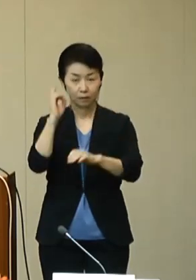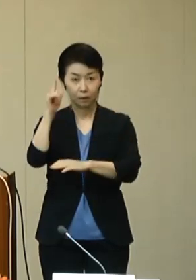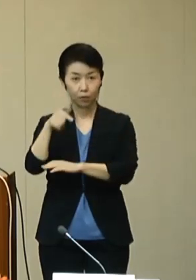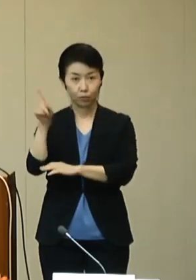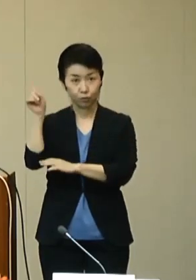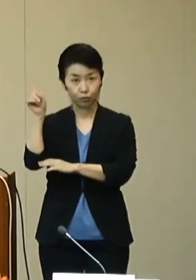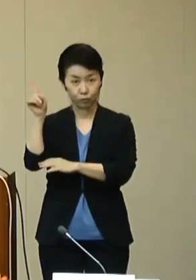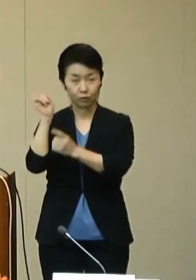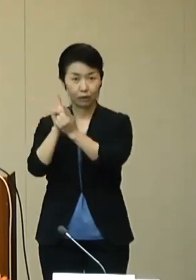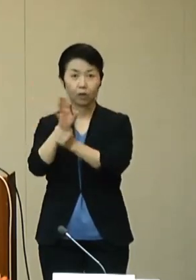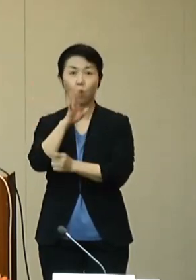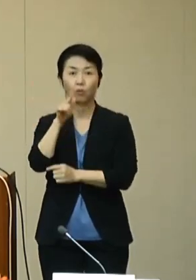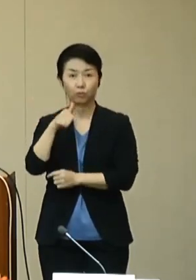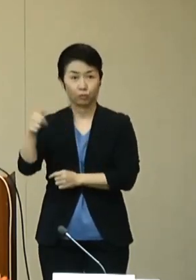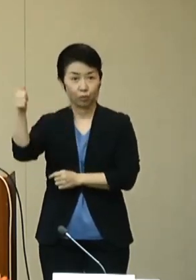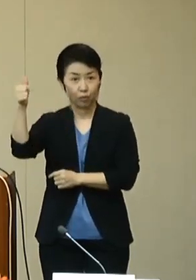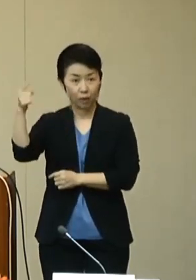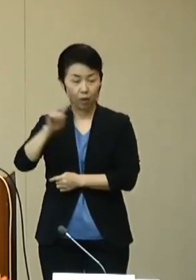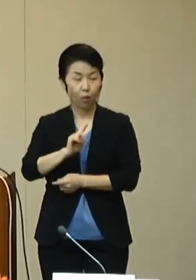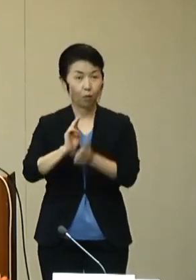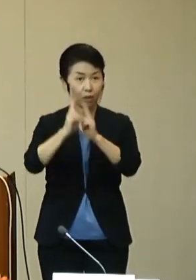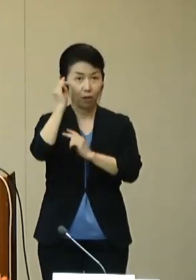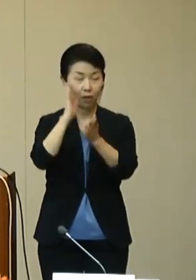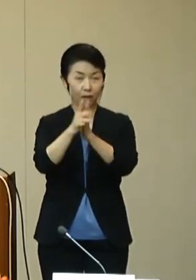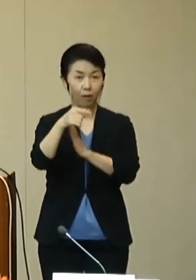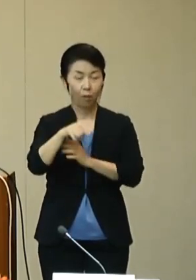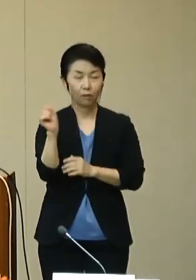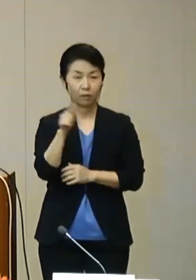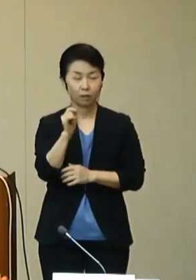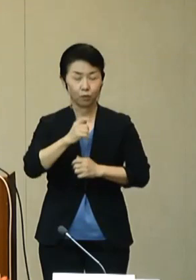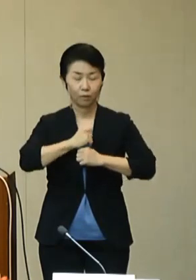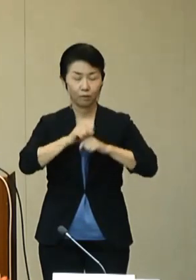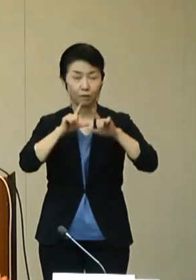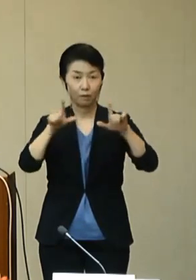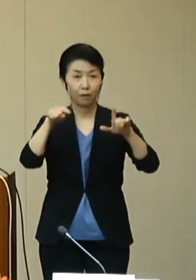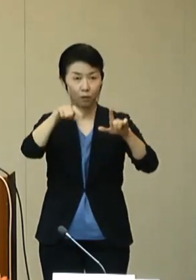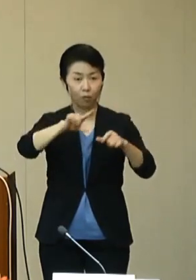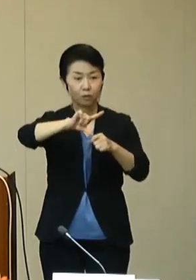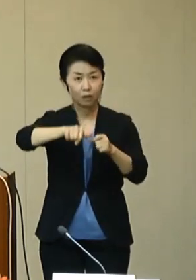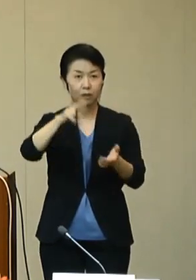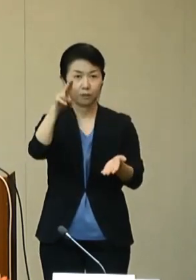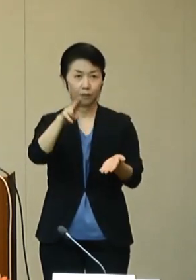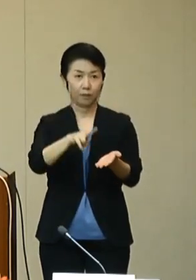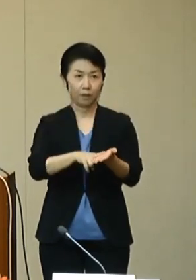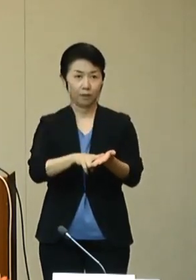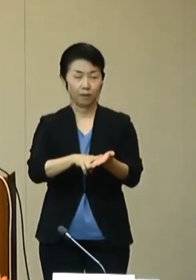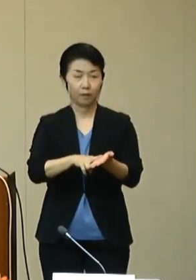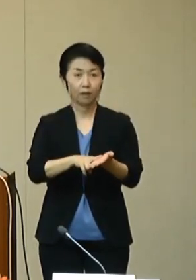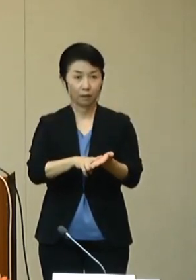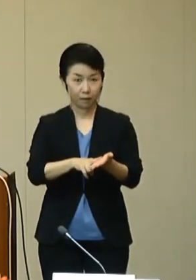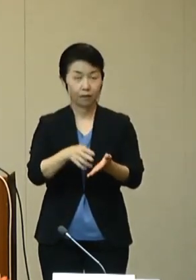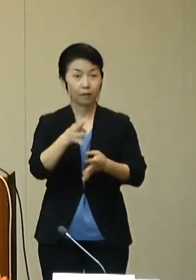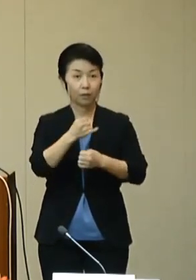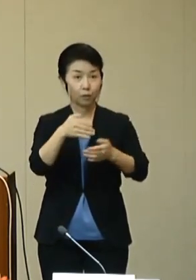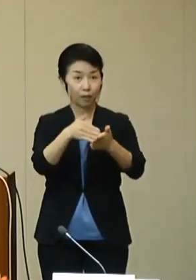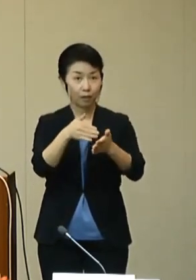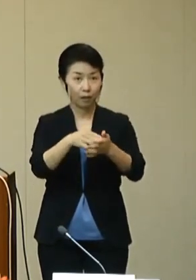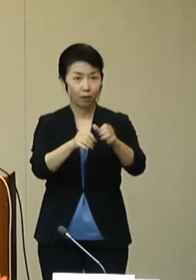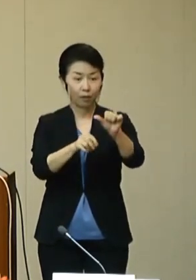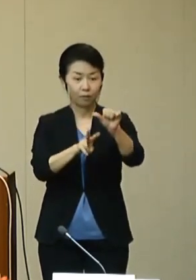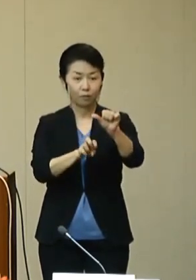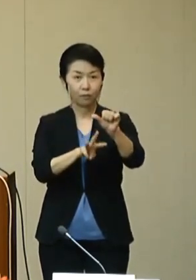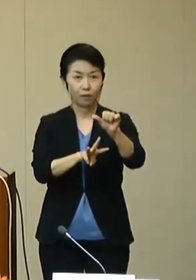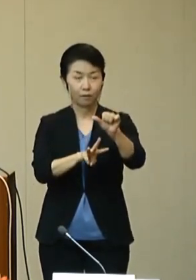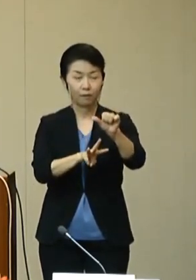策本部長より沖縄県を緊急事態宣言の対象地域として指定され、その期間を5月23日